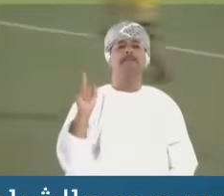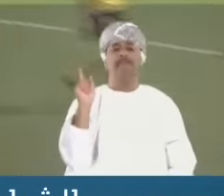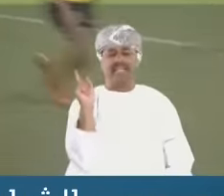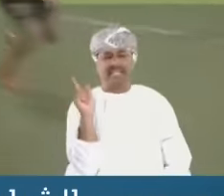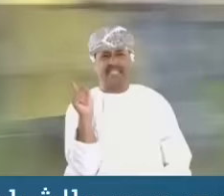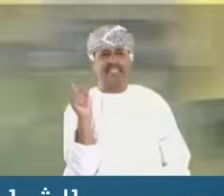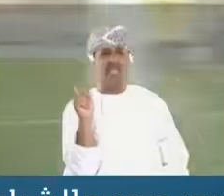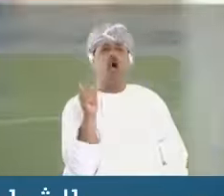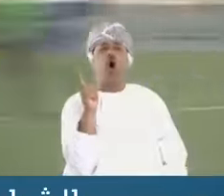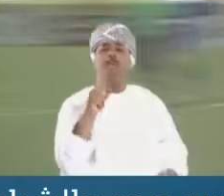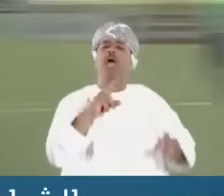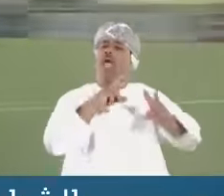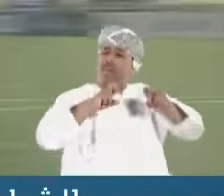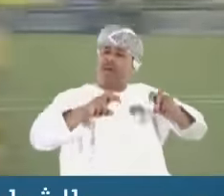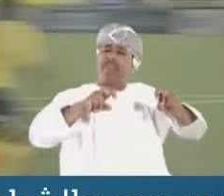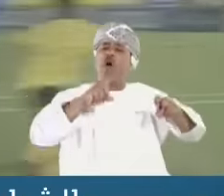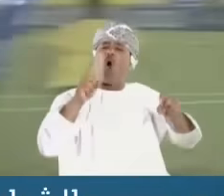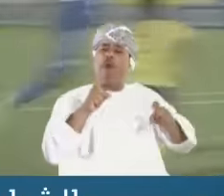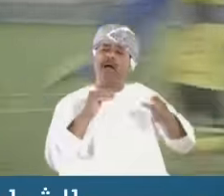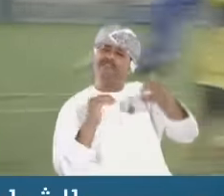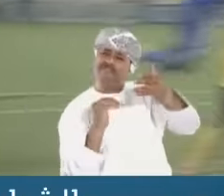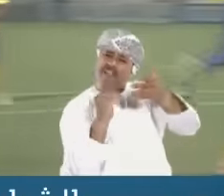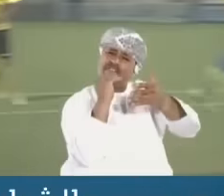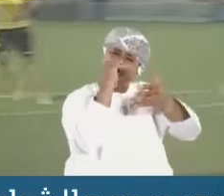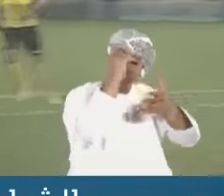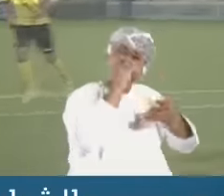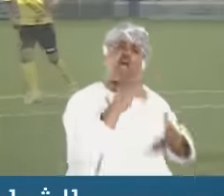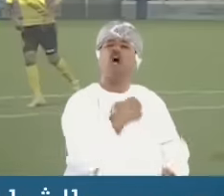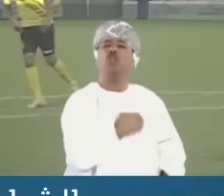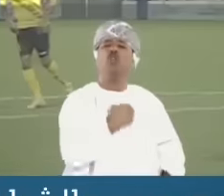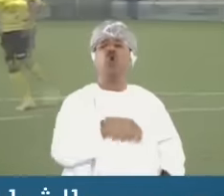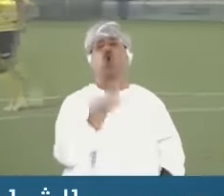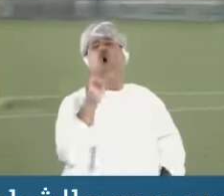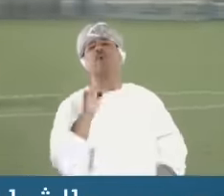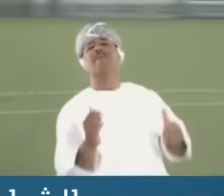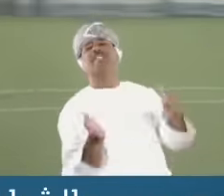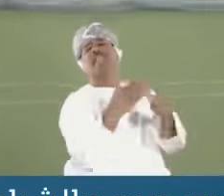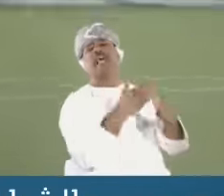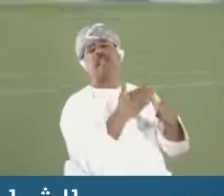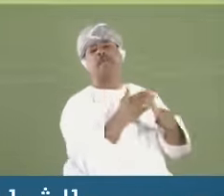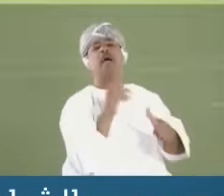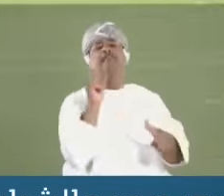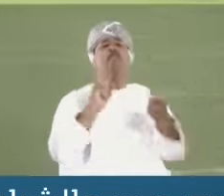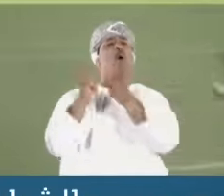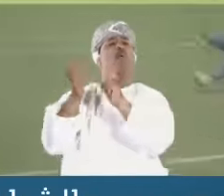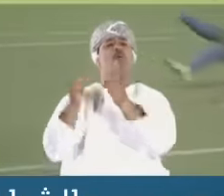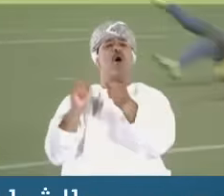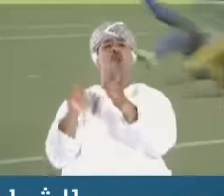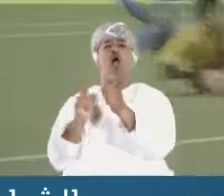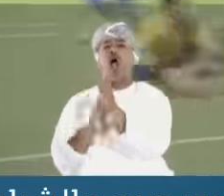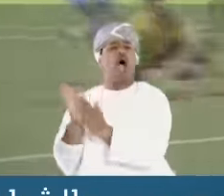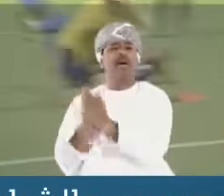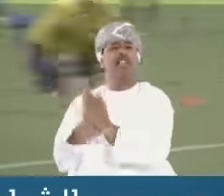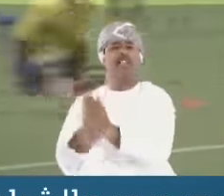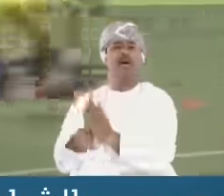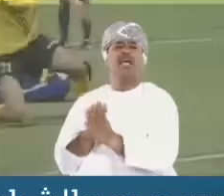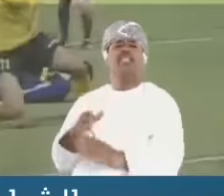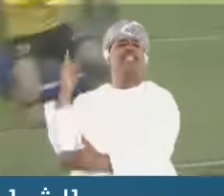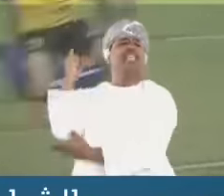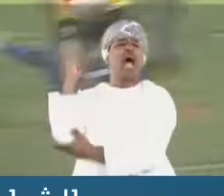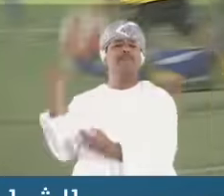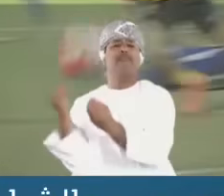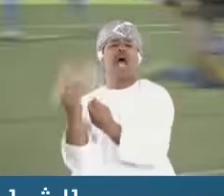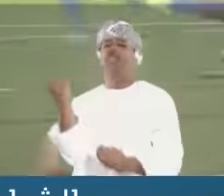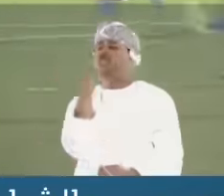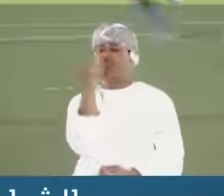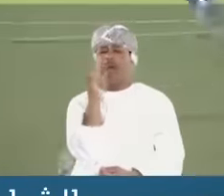وقت كان يبحث فيه عن تضييق الخناق على العروبة في الصدارة. وفي مباراة مثيرة بين صحام والشباب، نجح الشباب